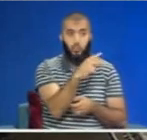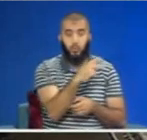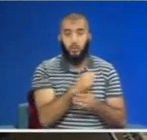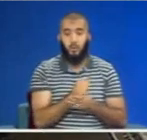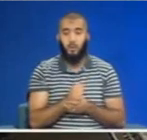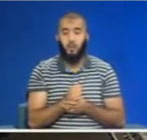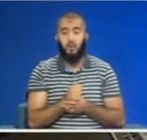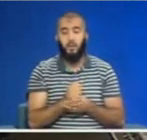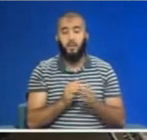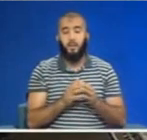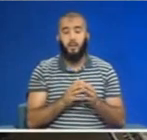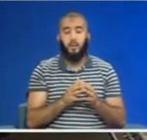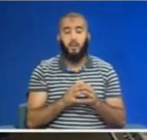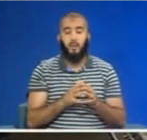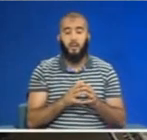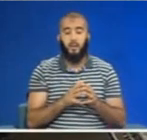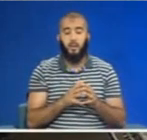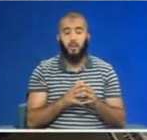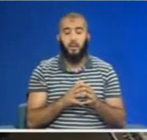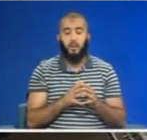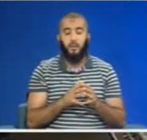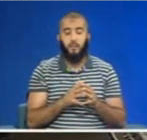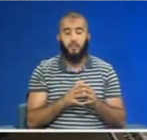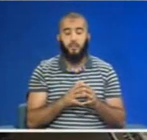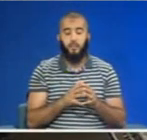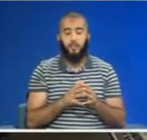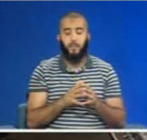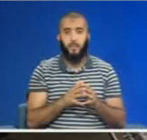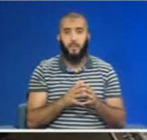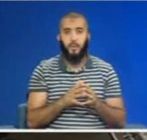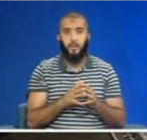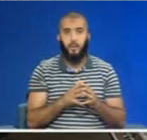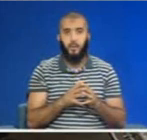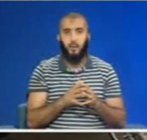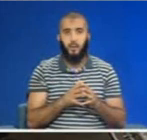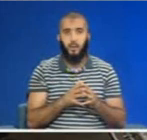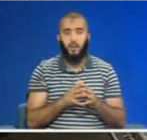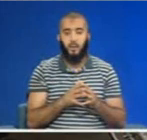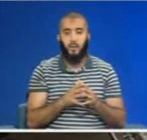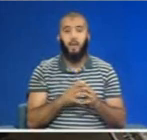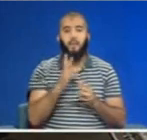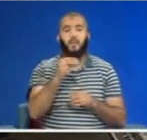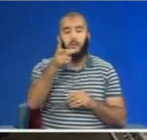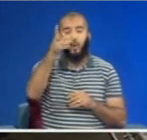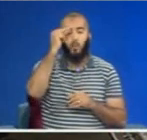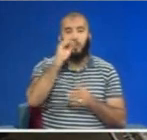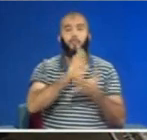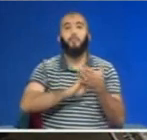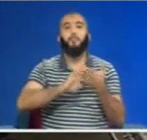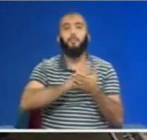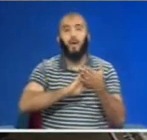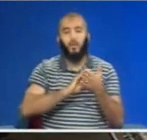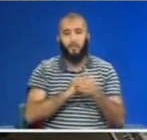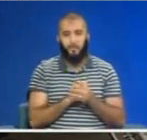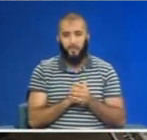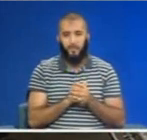هي كي عطاها المبلغ 3 ملايين مثلا قال له شري خروف على حساب الدراهم هذه. طيب اخذت المال ذاك، هي ادات